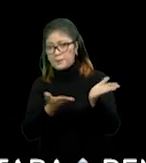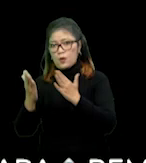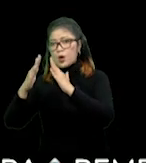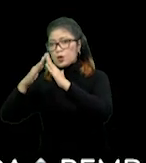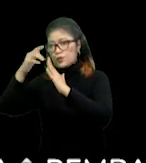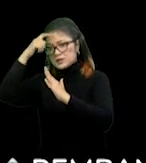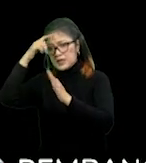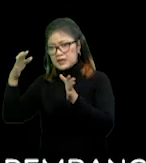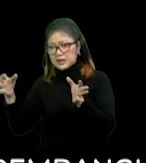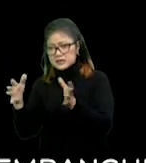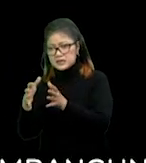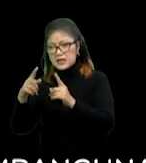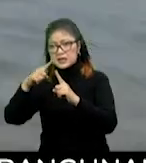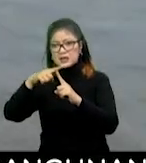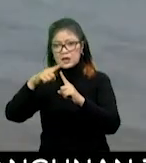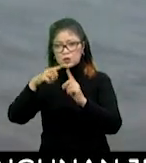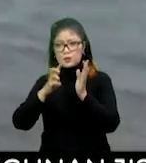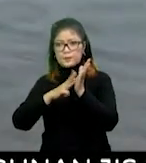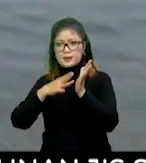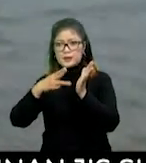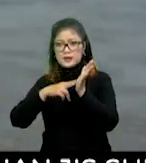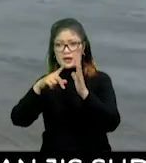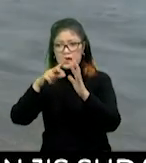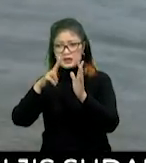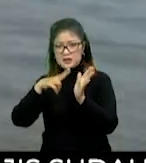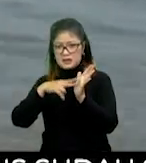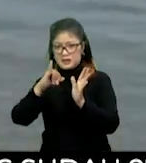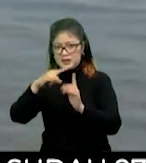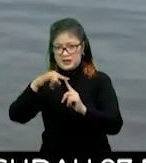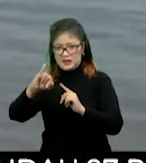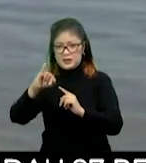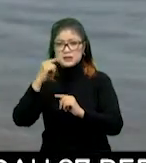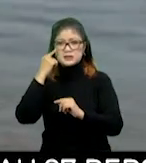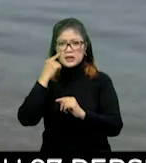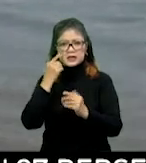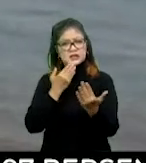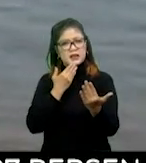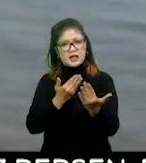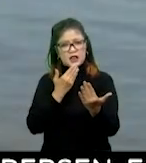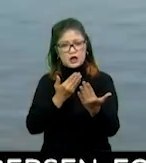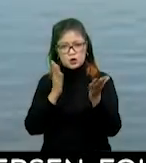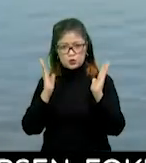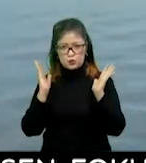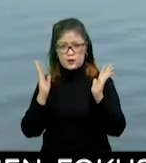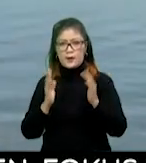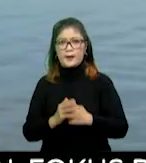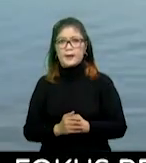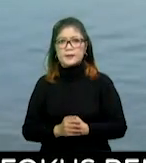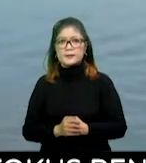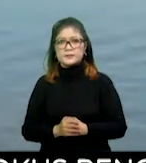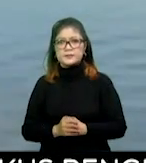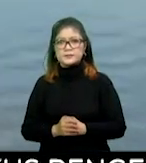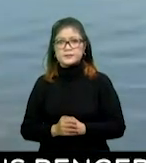selain memeriksa nakhoda kapal polisi juga telah meminta keterangan sejumlah saksi dari pelalawan Riau Indra